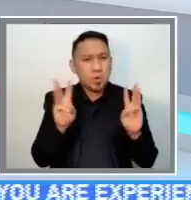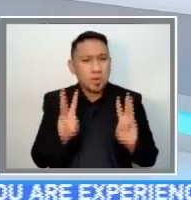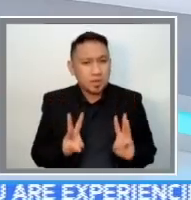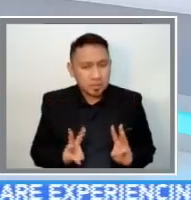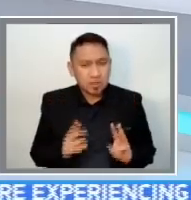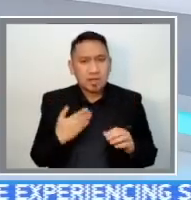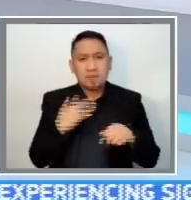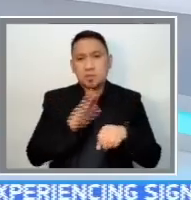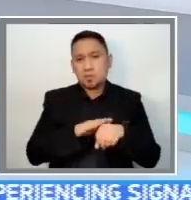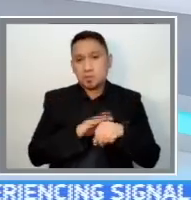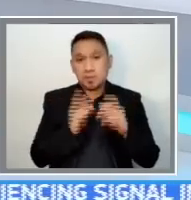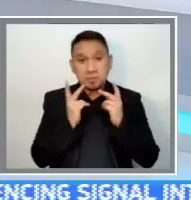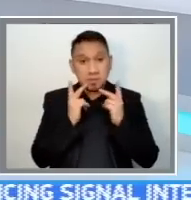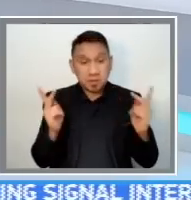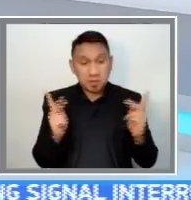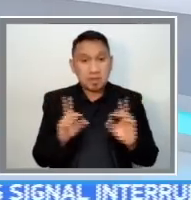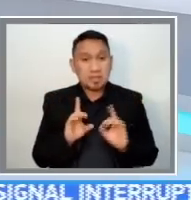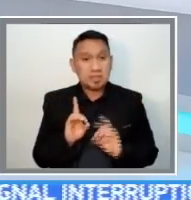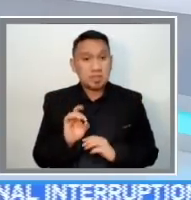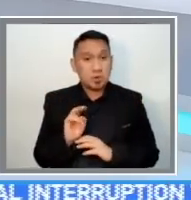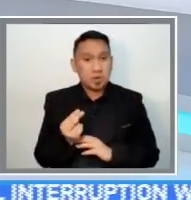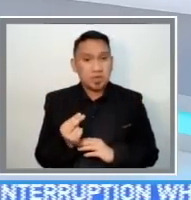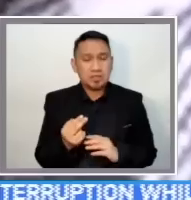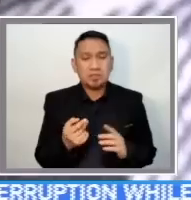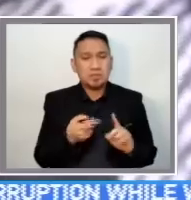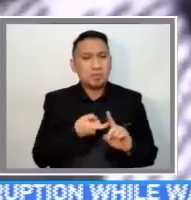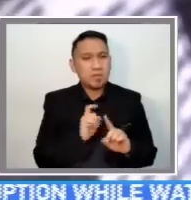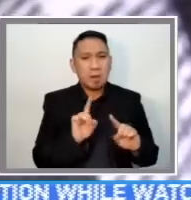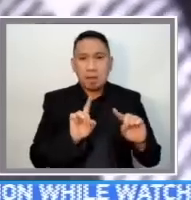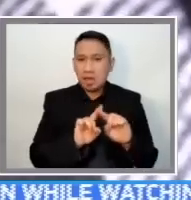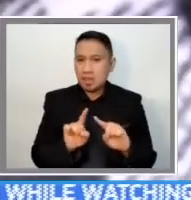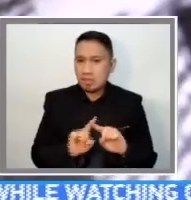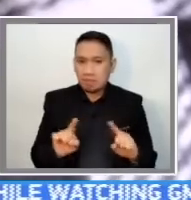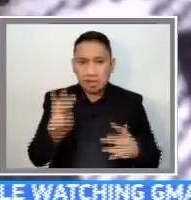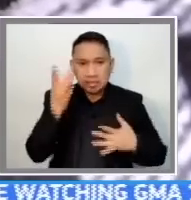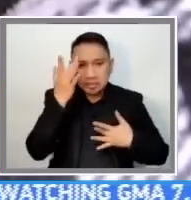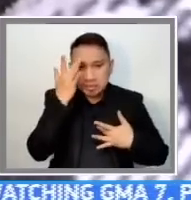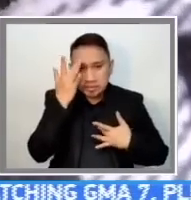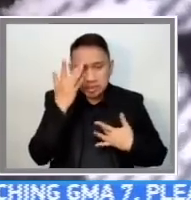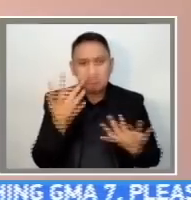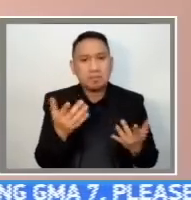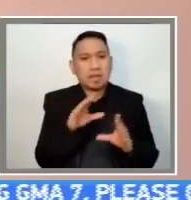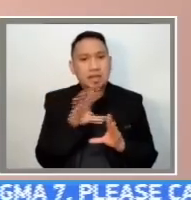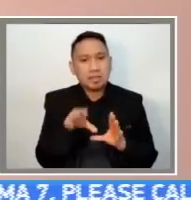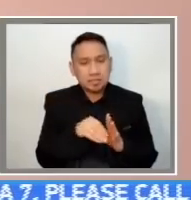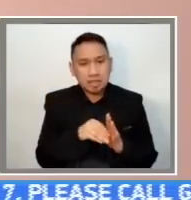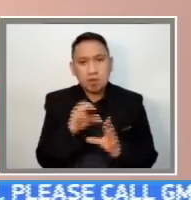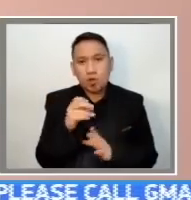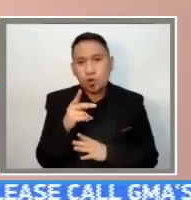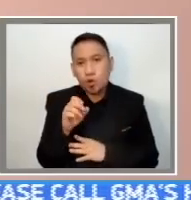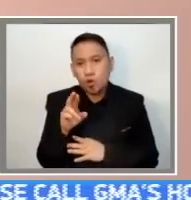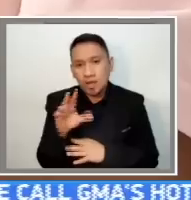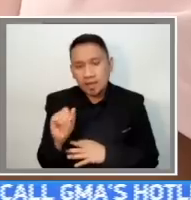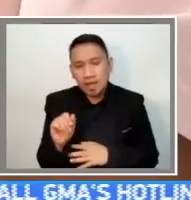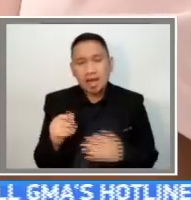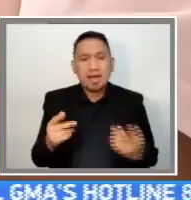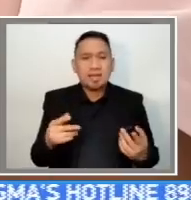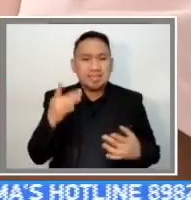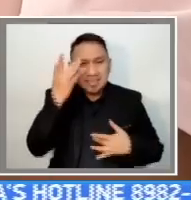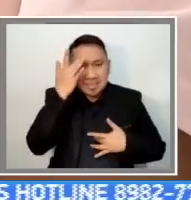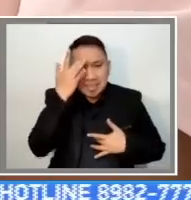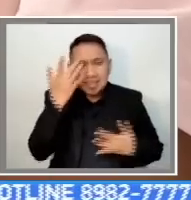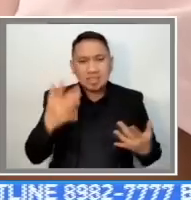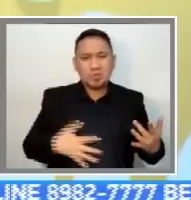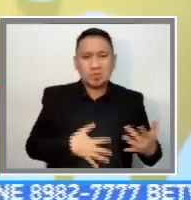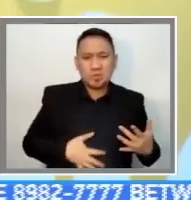ang Department of Health laban sa iba't ibang sakit. Kabilang po dyan ang cholera, typhoid, sakit sa tiyan, maging ang dengue